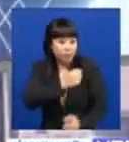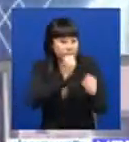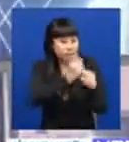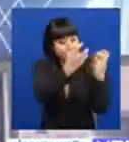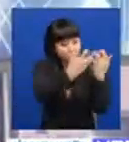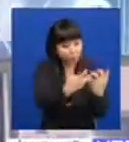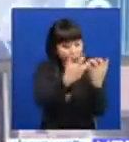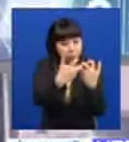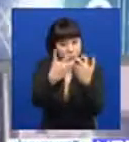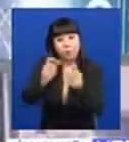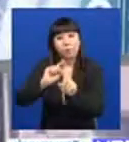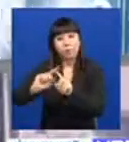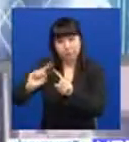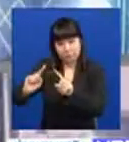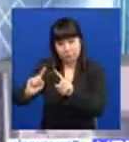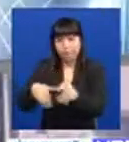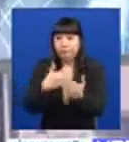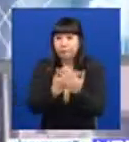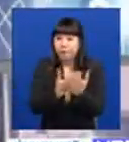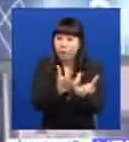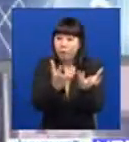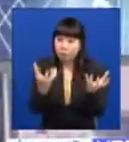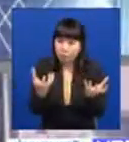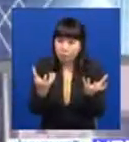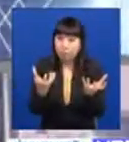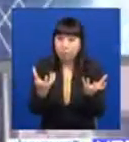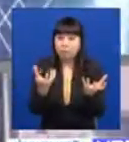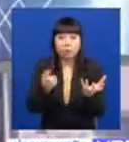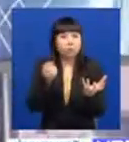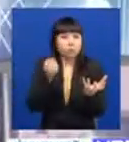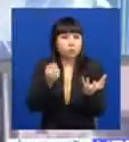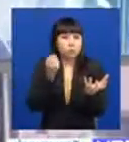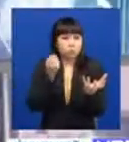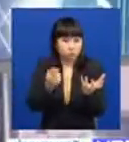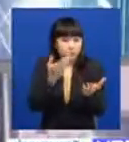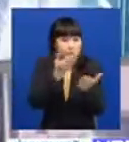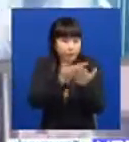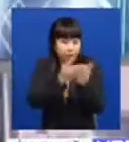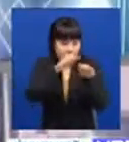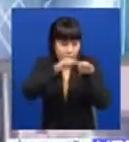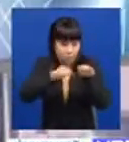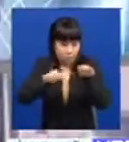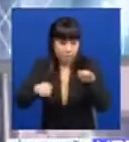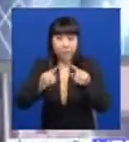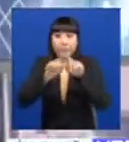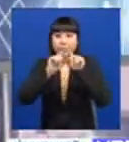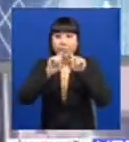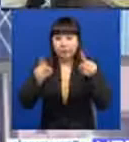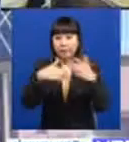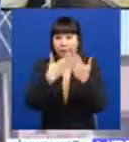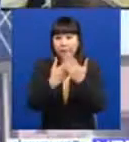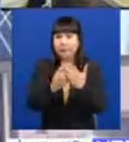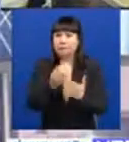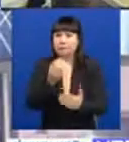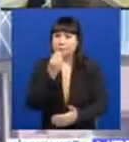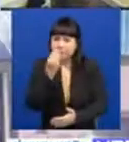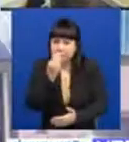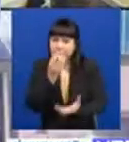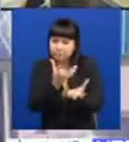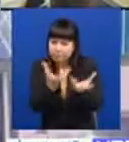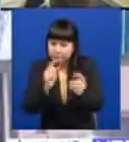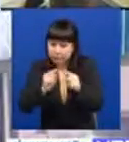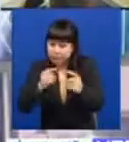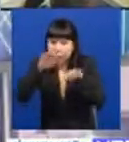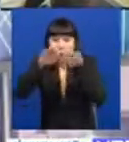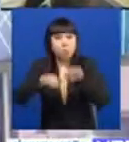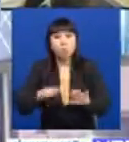อุตสาหกรรมรวมถึงราคาวัตถุดิบที่เป็นของสดนะคะปรับตัวลดลงแต่ก็พบว่าราคาอาหารกลับไม่ลดลงตามไปด้วย